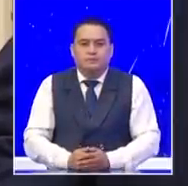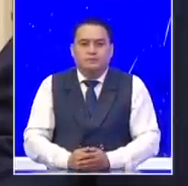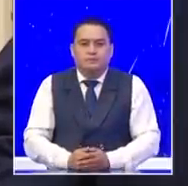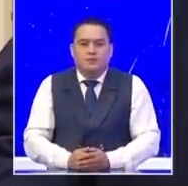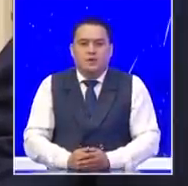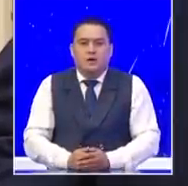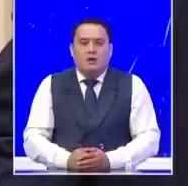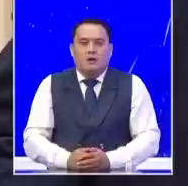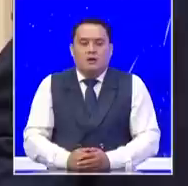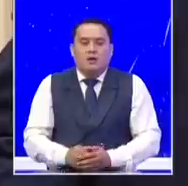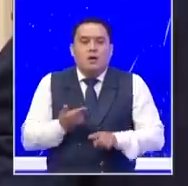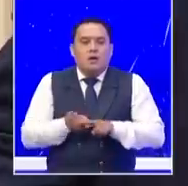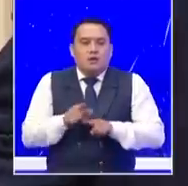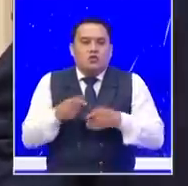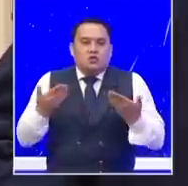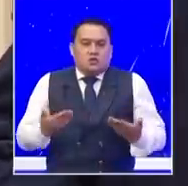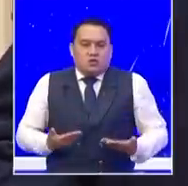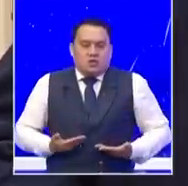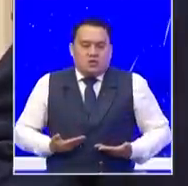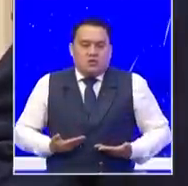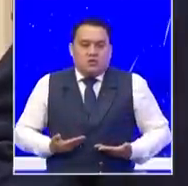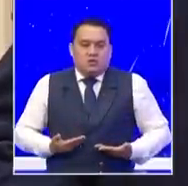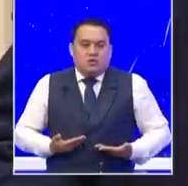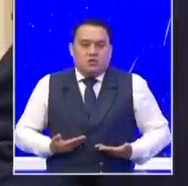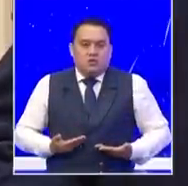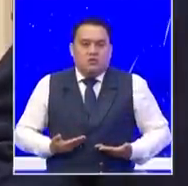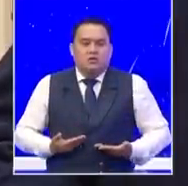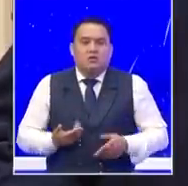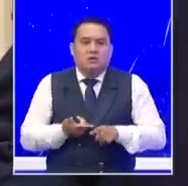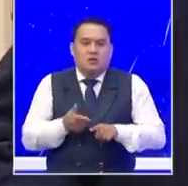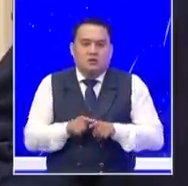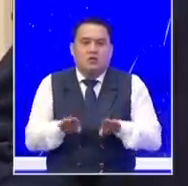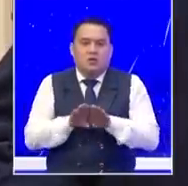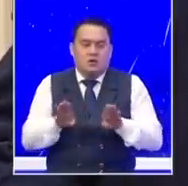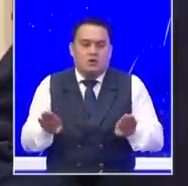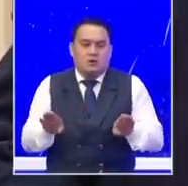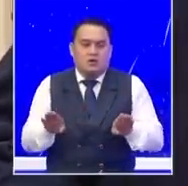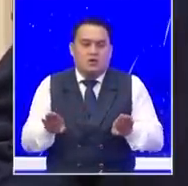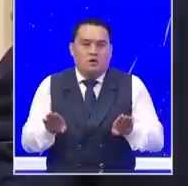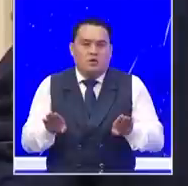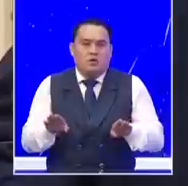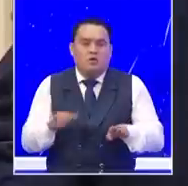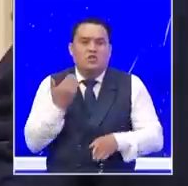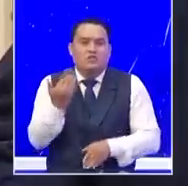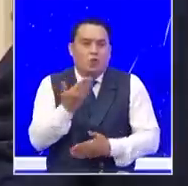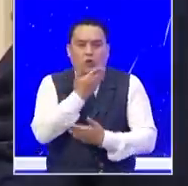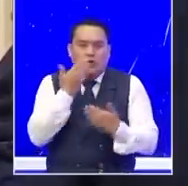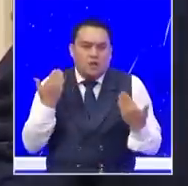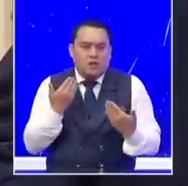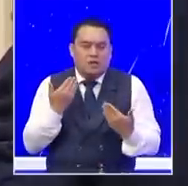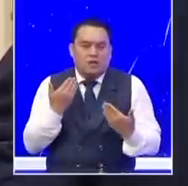Но это реальность, от которой, к сожалению, уже никуда не денешься. Его нет, но